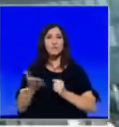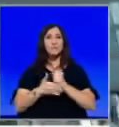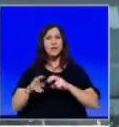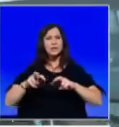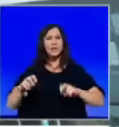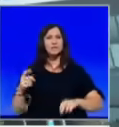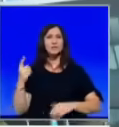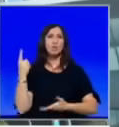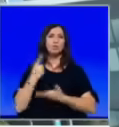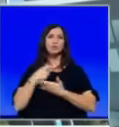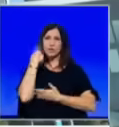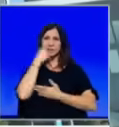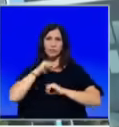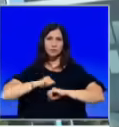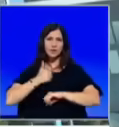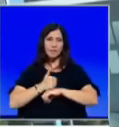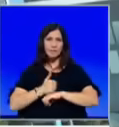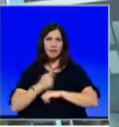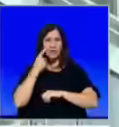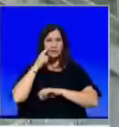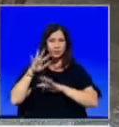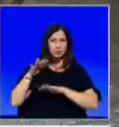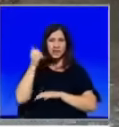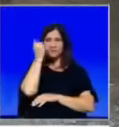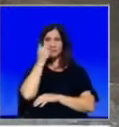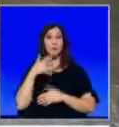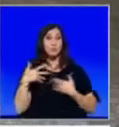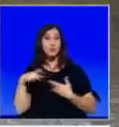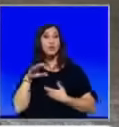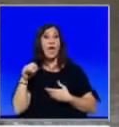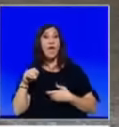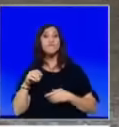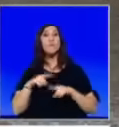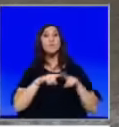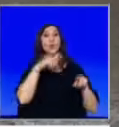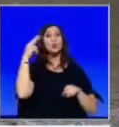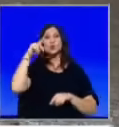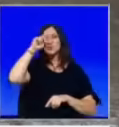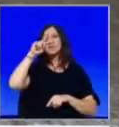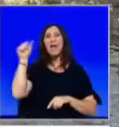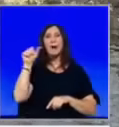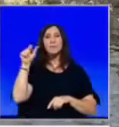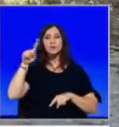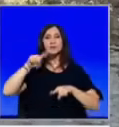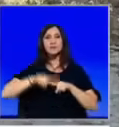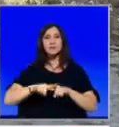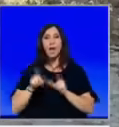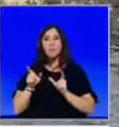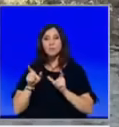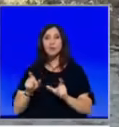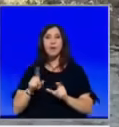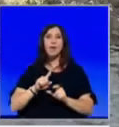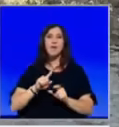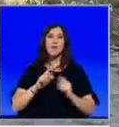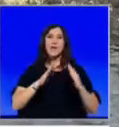се длъжностни лица и общинския кмет, заподозрени в измама. По искане на Европрокуратурата, Софийският апелативен съд е запорирал недвижими